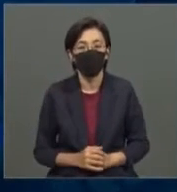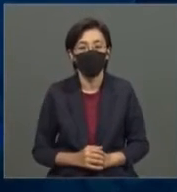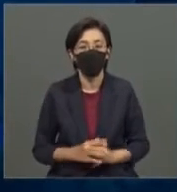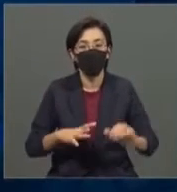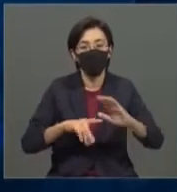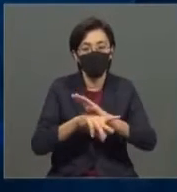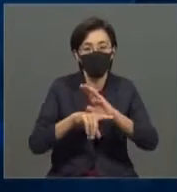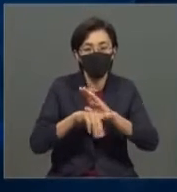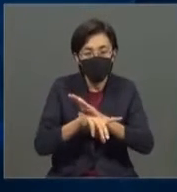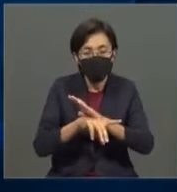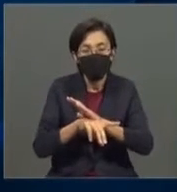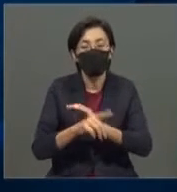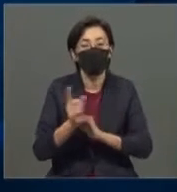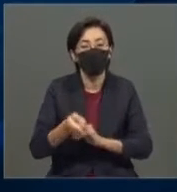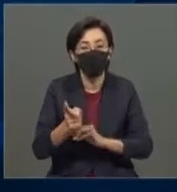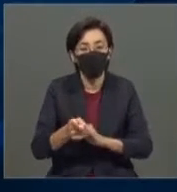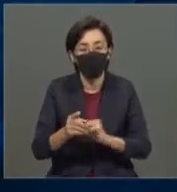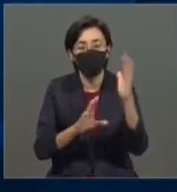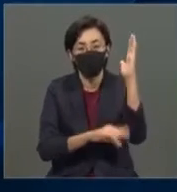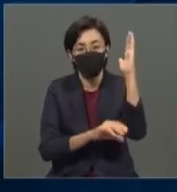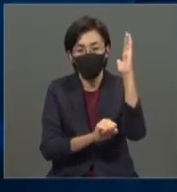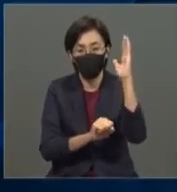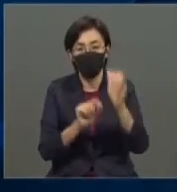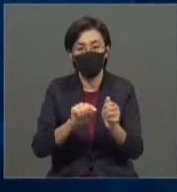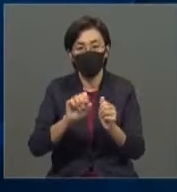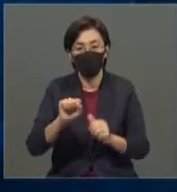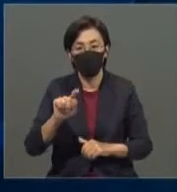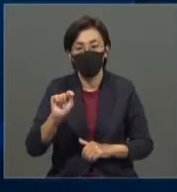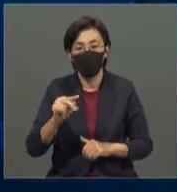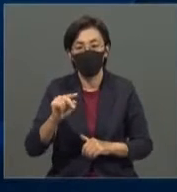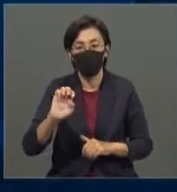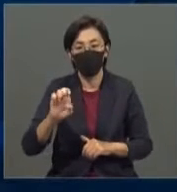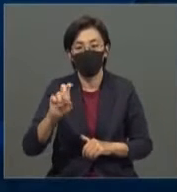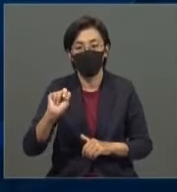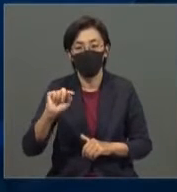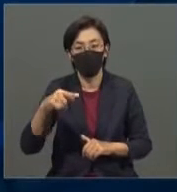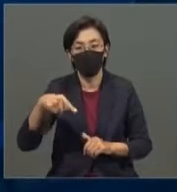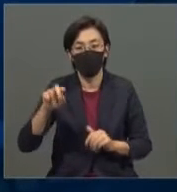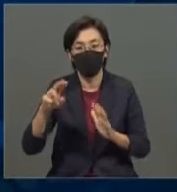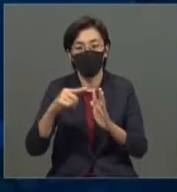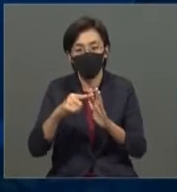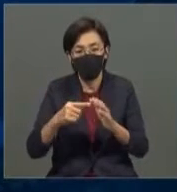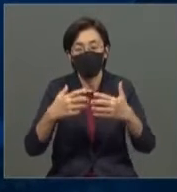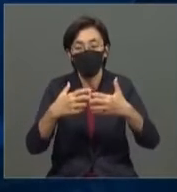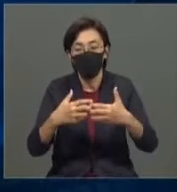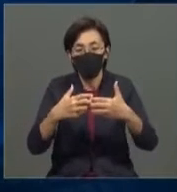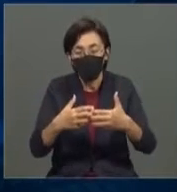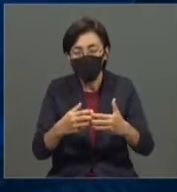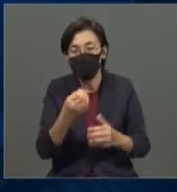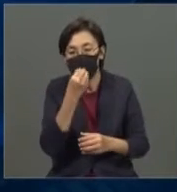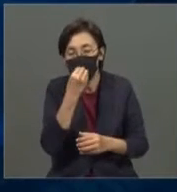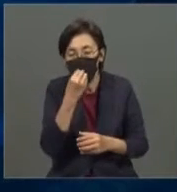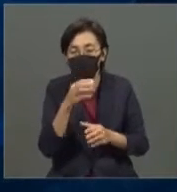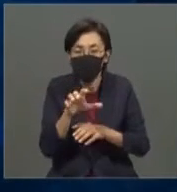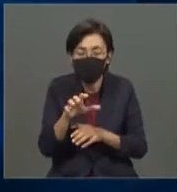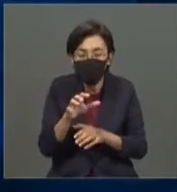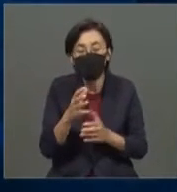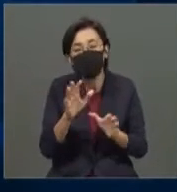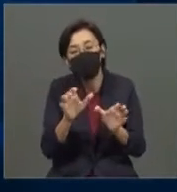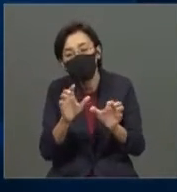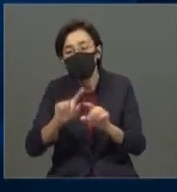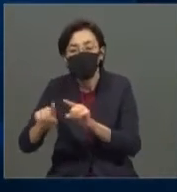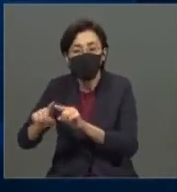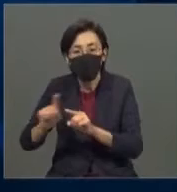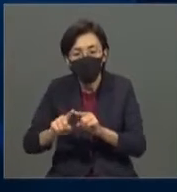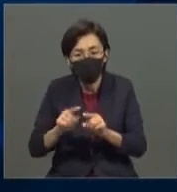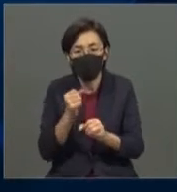รียังเป็นรายงานเดิมสงขลาที่สทิงพระครับเป็นโรงงานอาหารทะเลกระป๋อง262จะเห็นนะฮะ